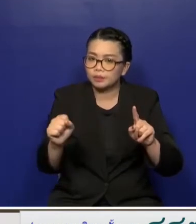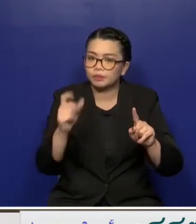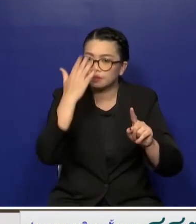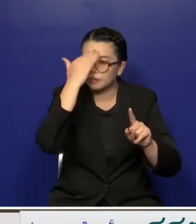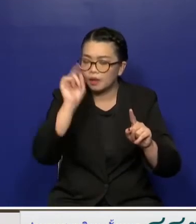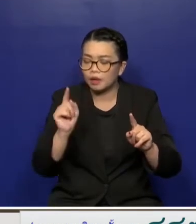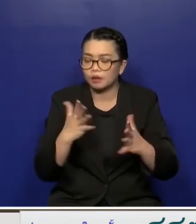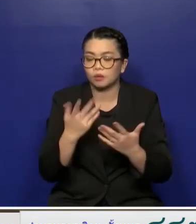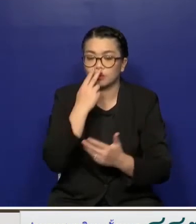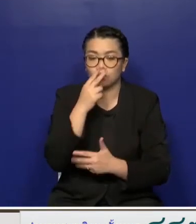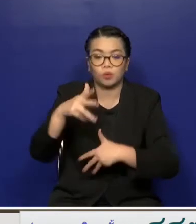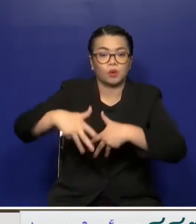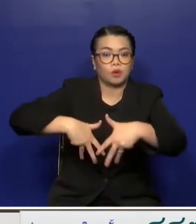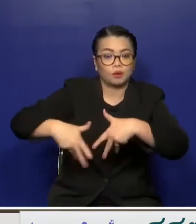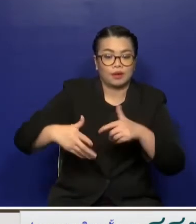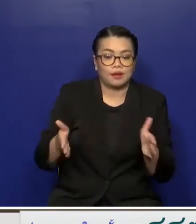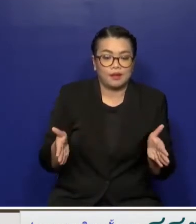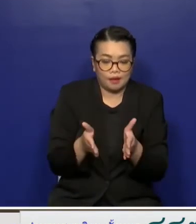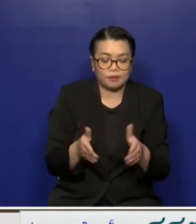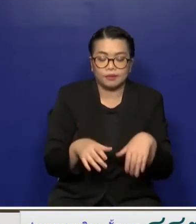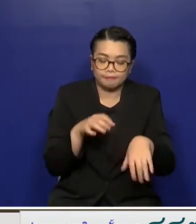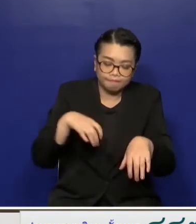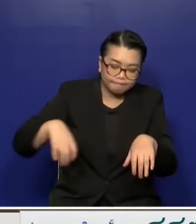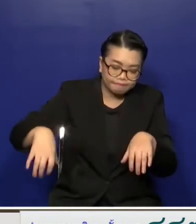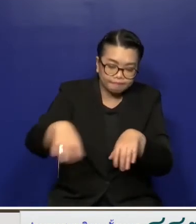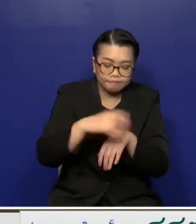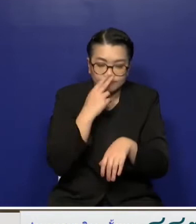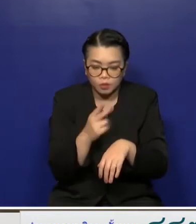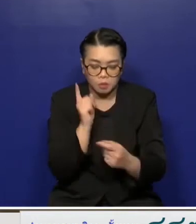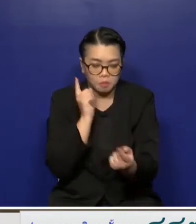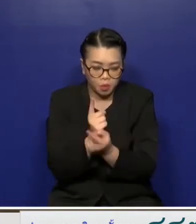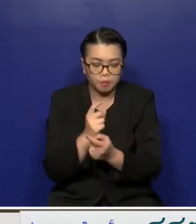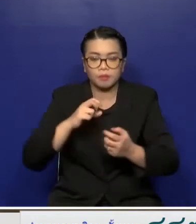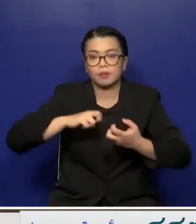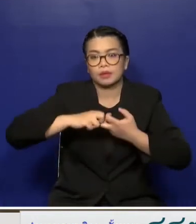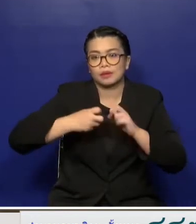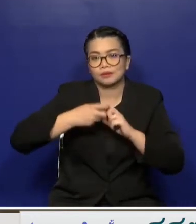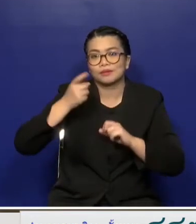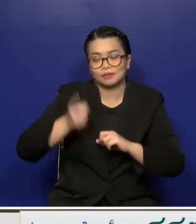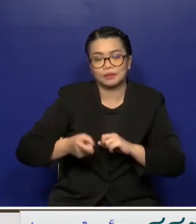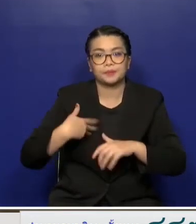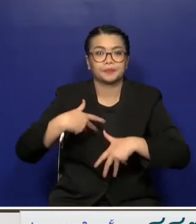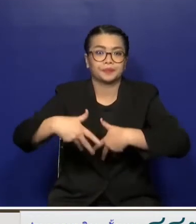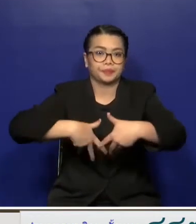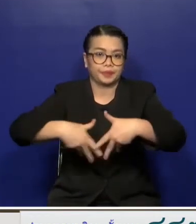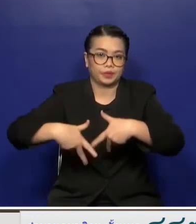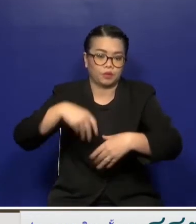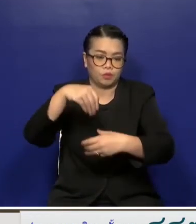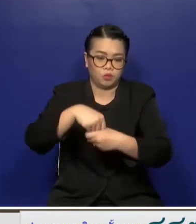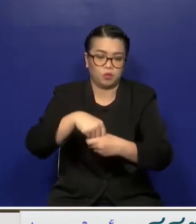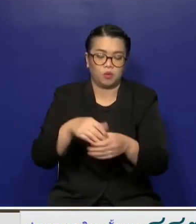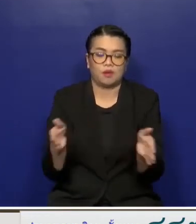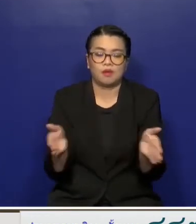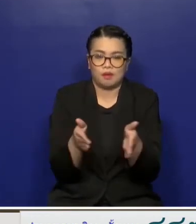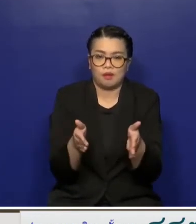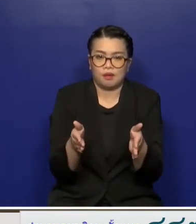ไปดูท้องถิ่นขนาดเล็กแล้วเราจะพบความเป็นจริงเลยครับว่ามีประชากรในจำนวนที่จำกัด